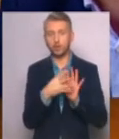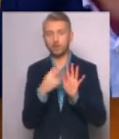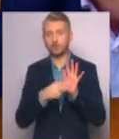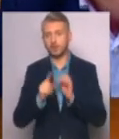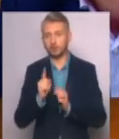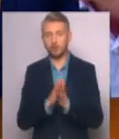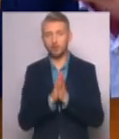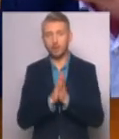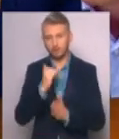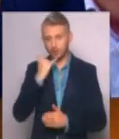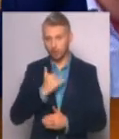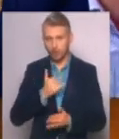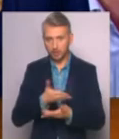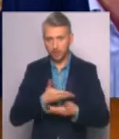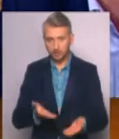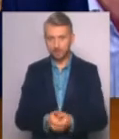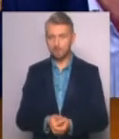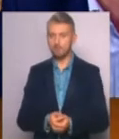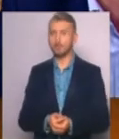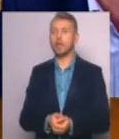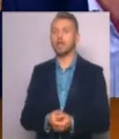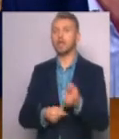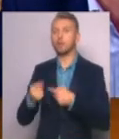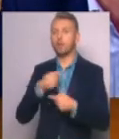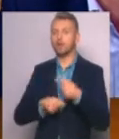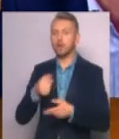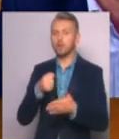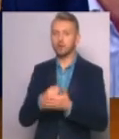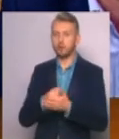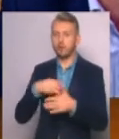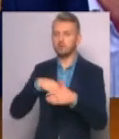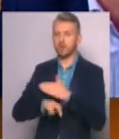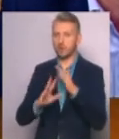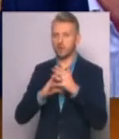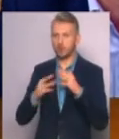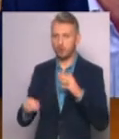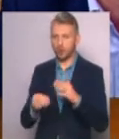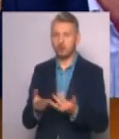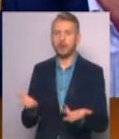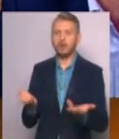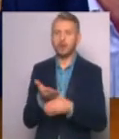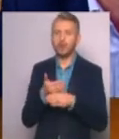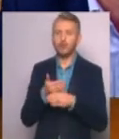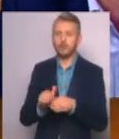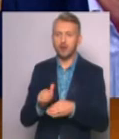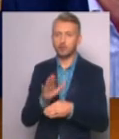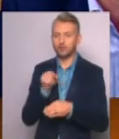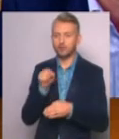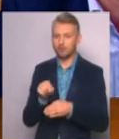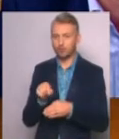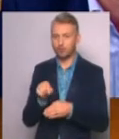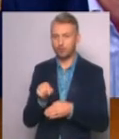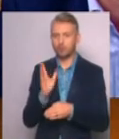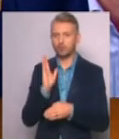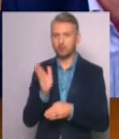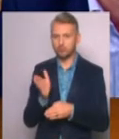223-09-71. Будь ласка, долучайтеся. Отже, пане Вадиме, повертаючись до метро на Виноградар, яку частку в цьому процесі